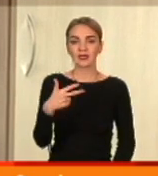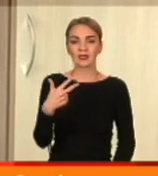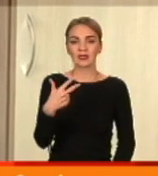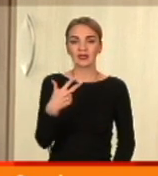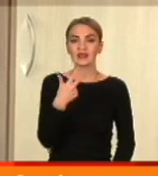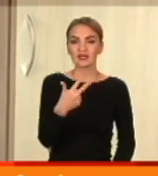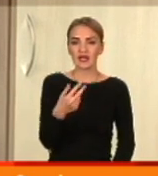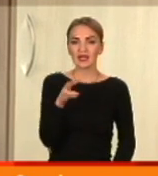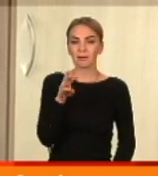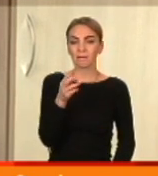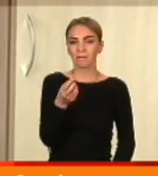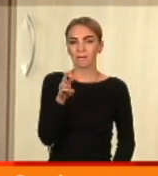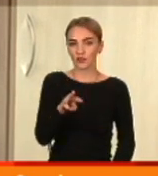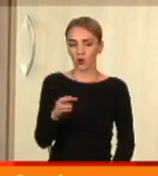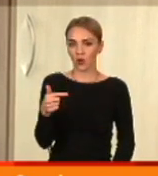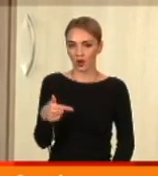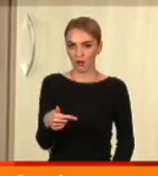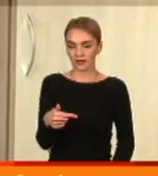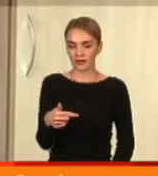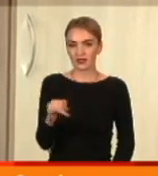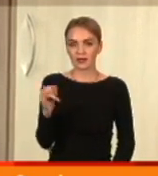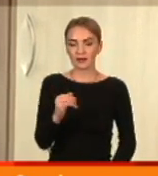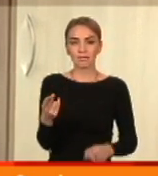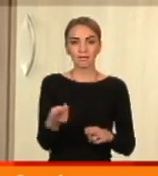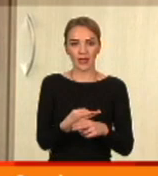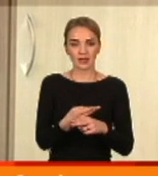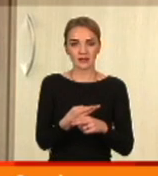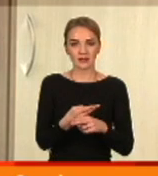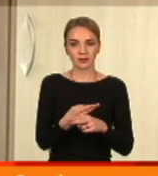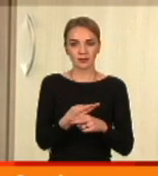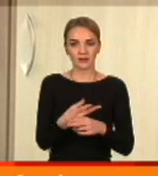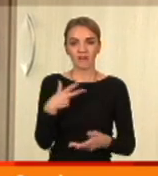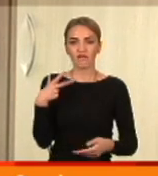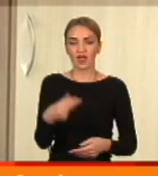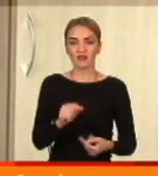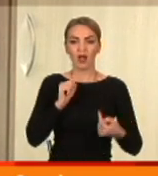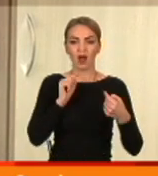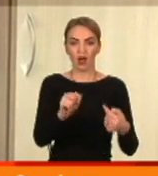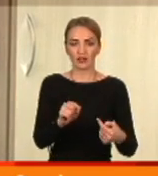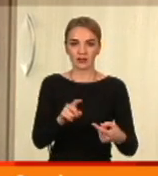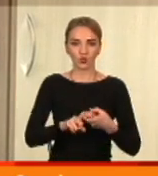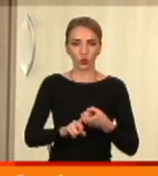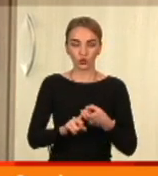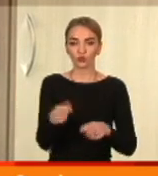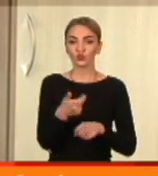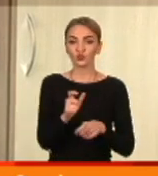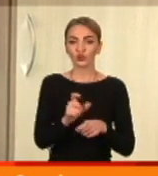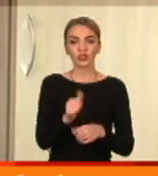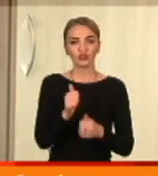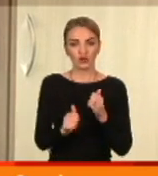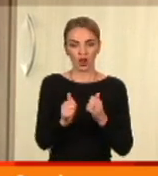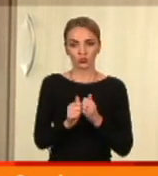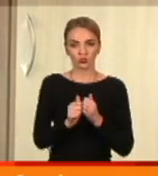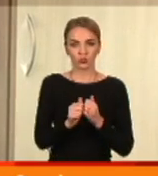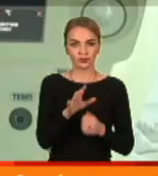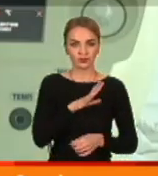0,3 мікрограми. І без належного введення антидоту дуже часто в нас реєструються